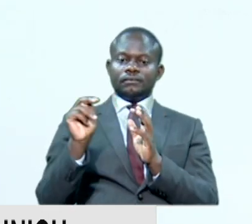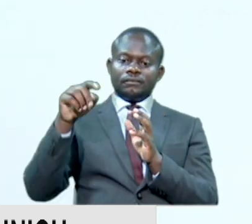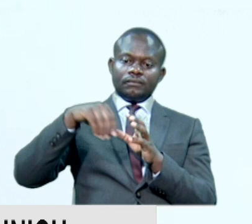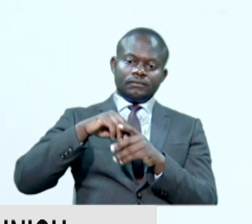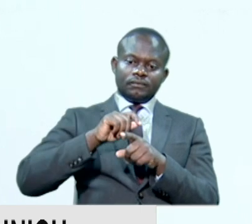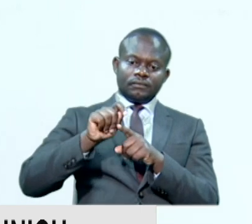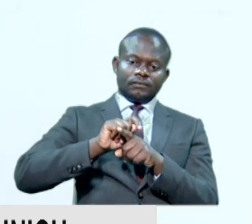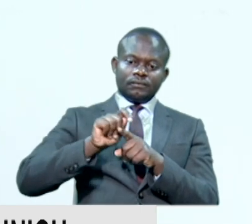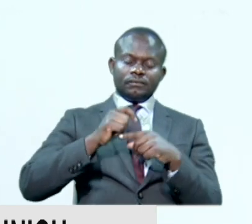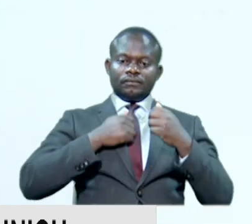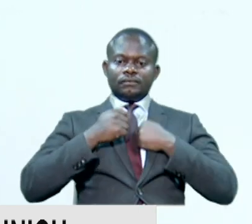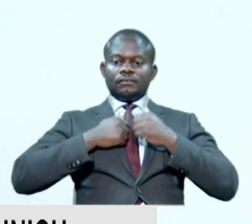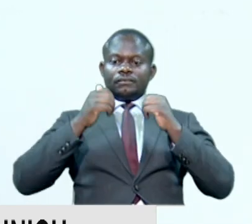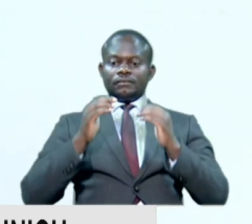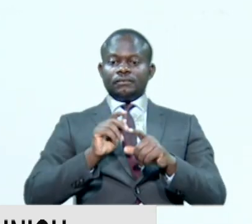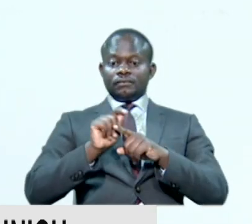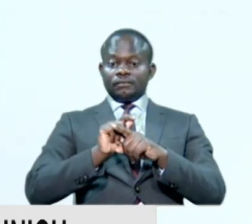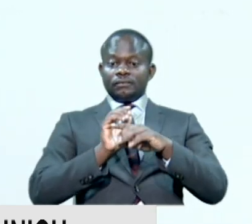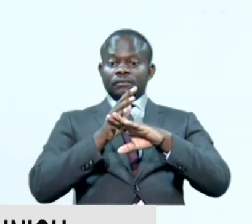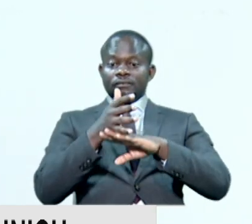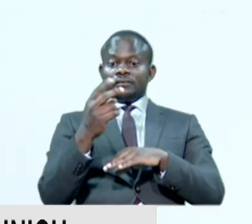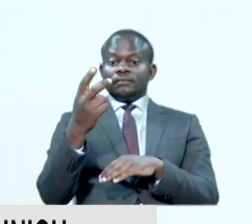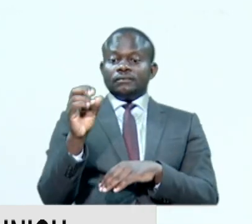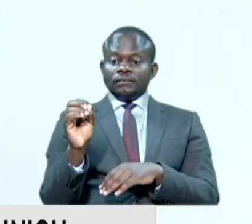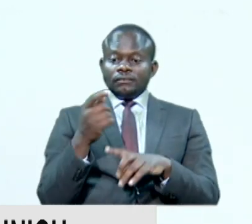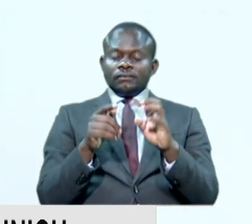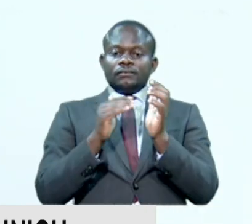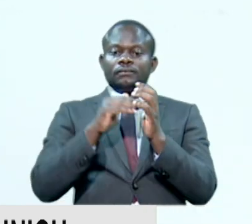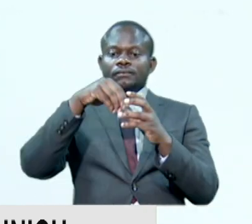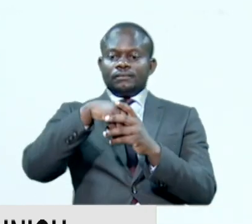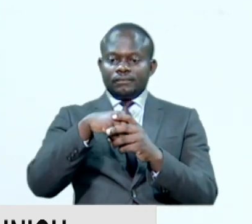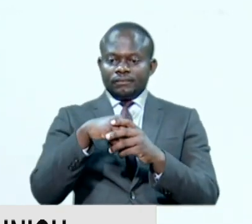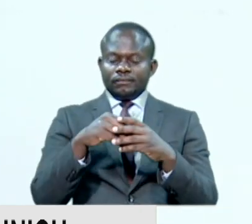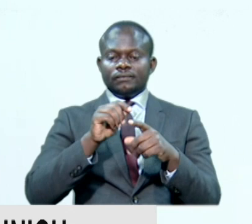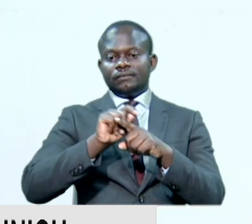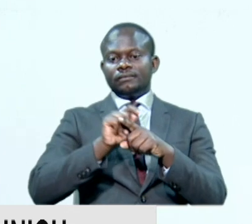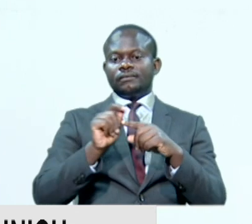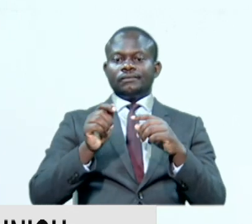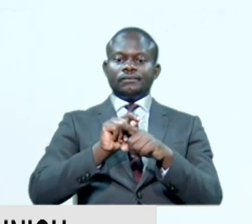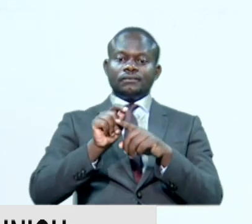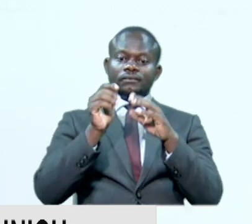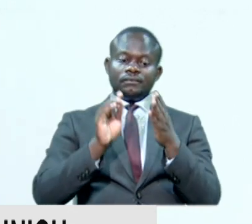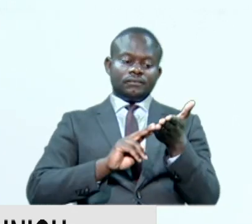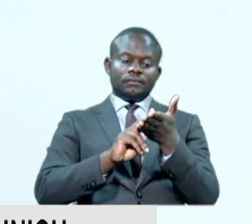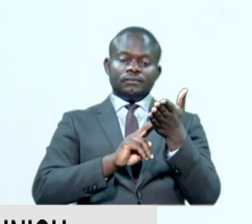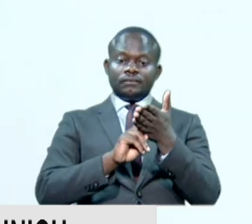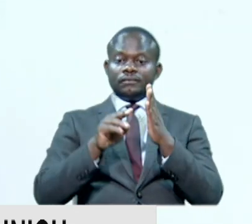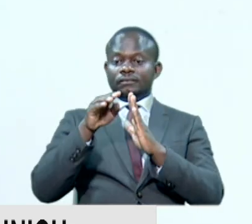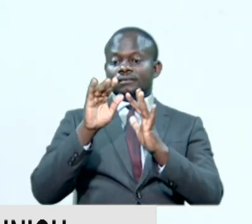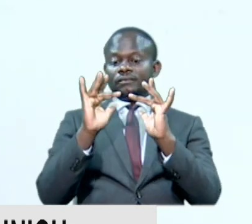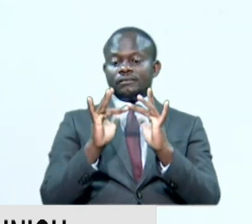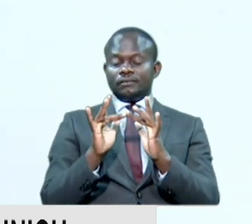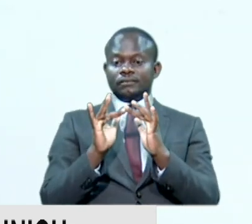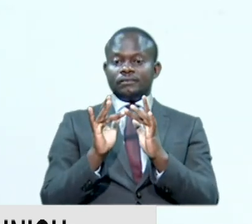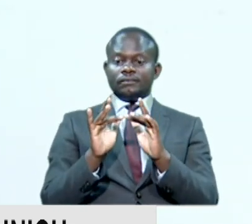gutoza abanyarwanda abatoza bagera kuri 20 harimo noneho no gutoza abatoza hifashishijwe yakure